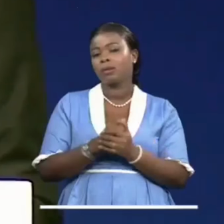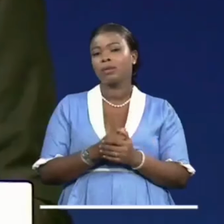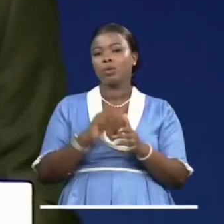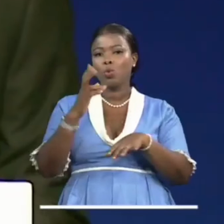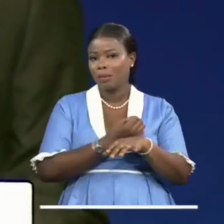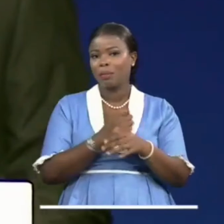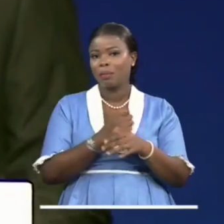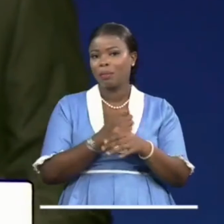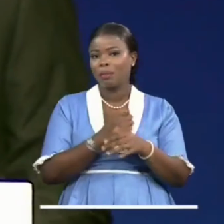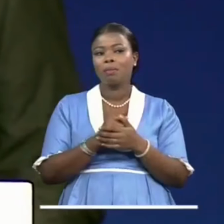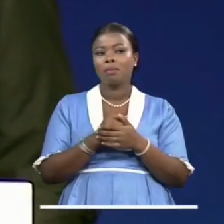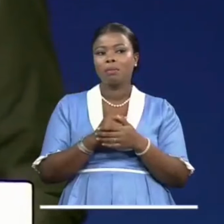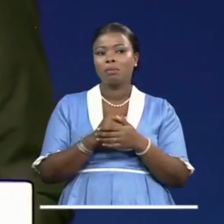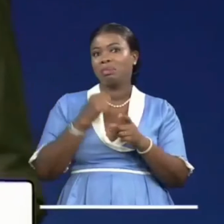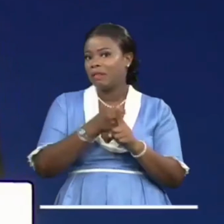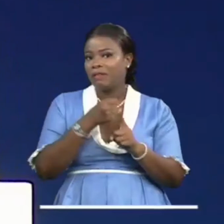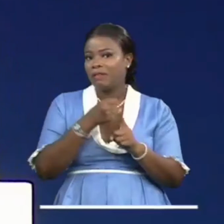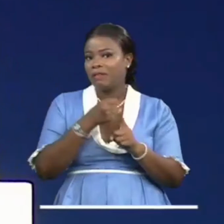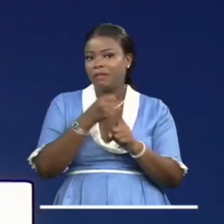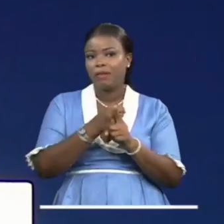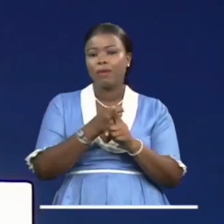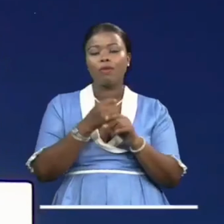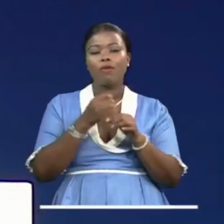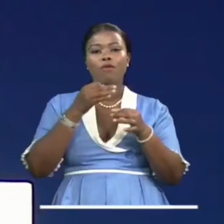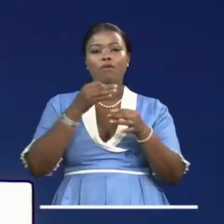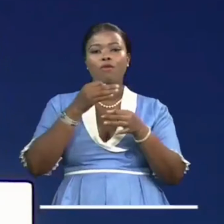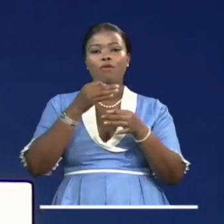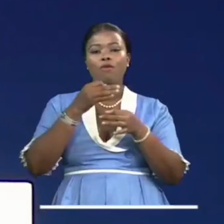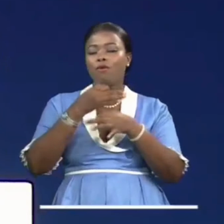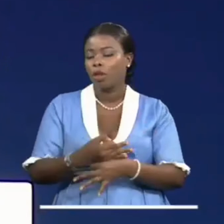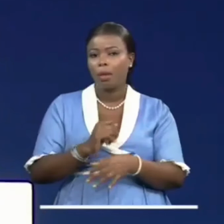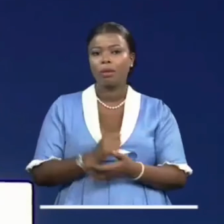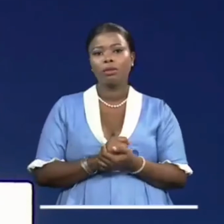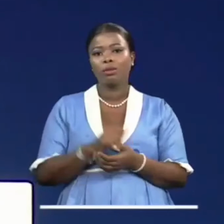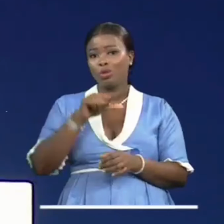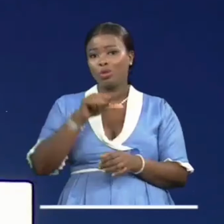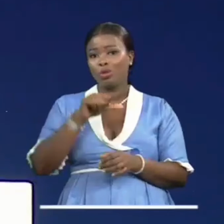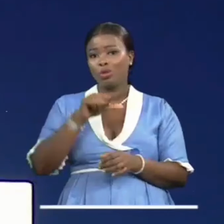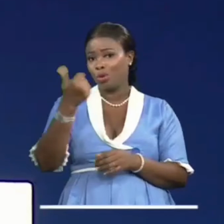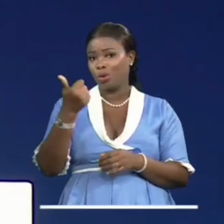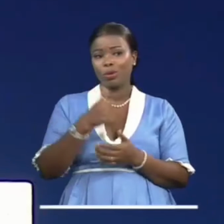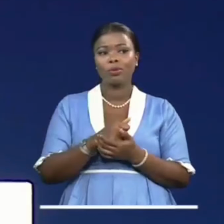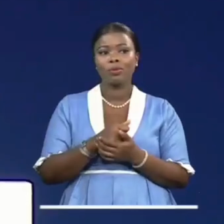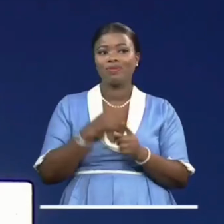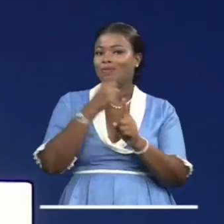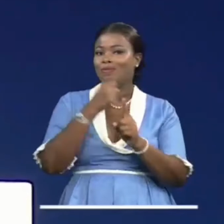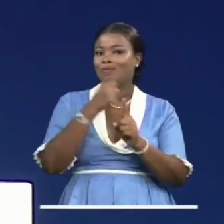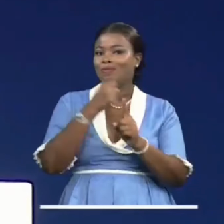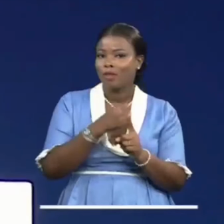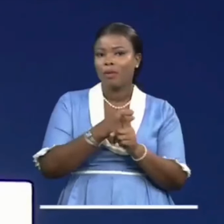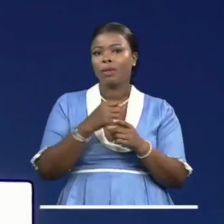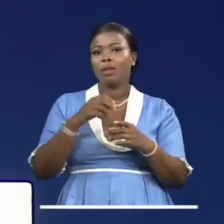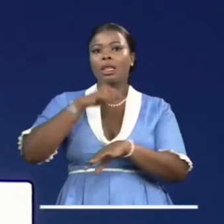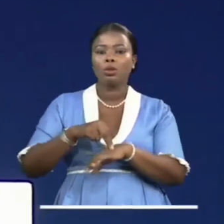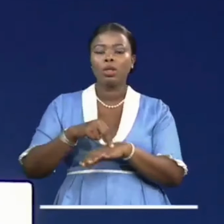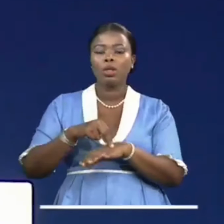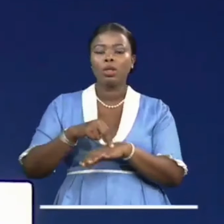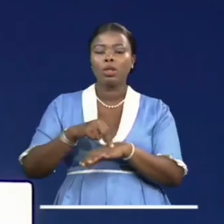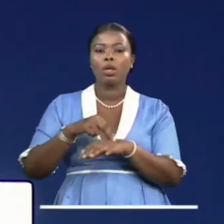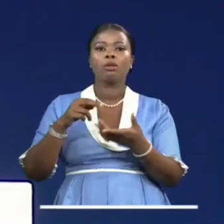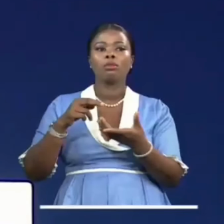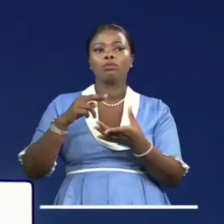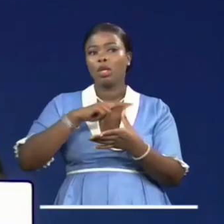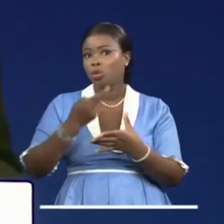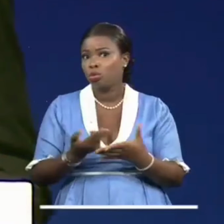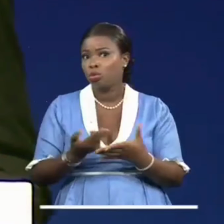fondamental que nous comptons adresser l'autre défi c'est un défi national et régional et même peut-être international par les temps qui